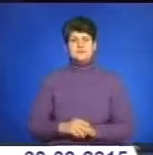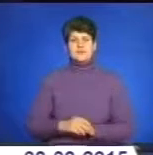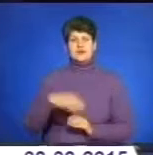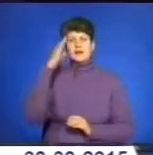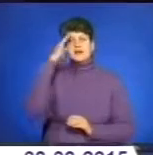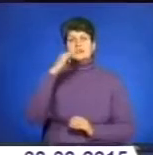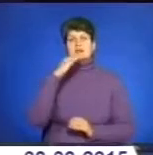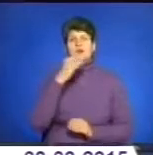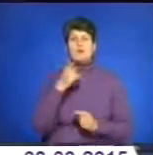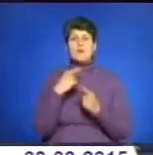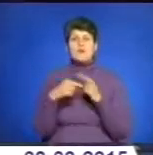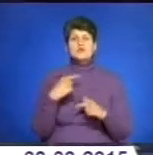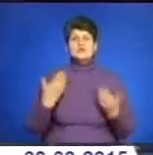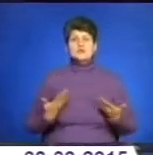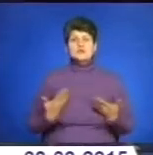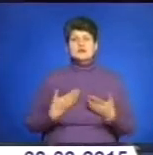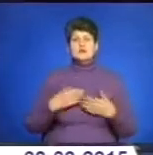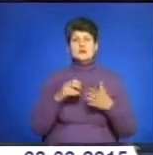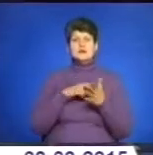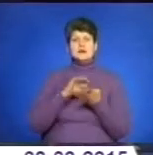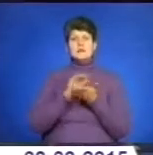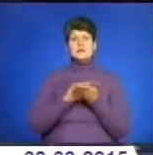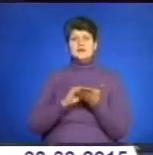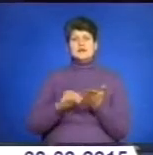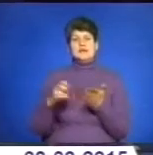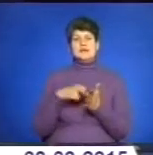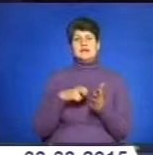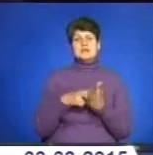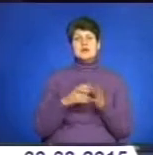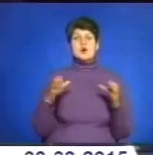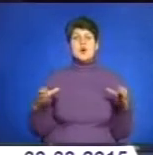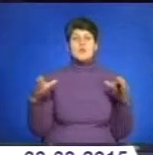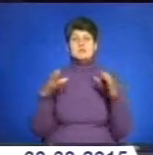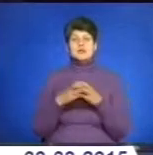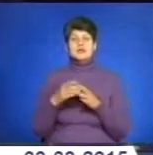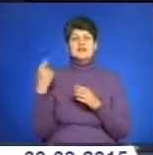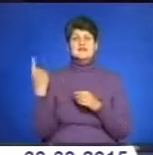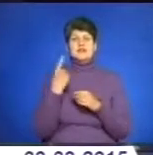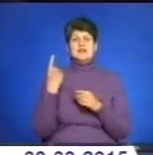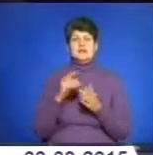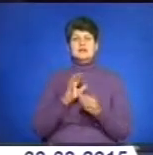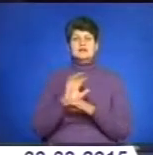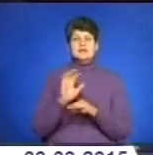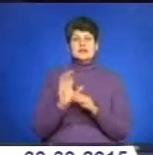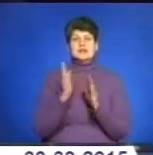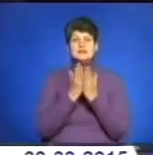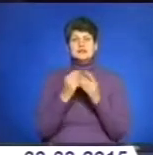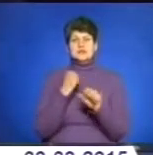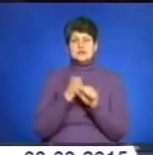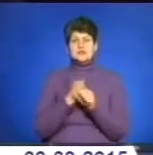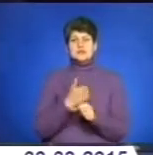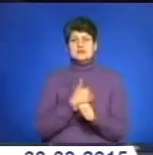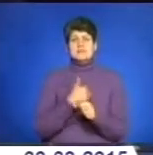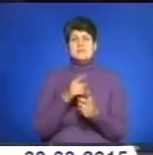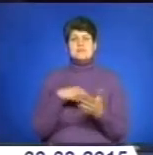тату, повернись живим. Щирі дитячі малюнки і листи для солдатів об'єднали у єдине видання. Книга створена з ініціативи